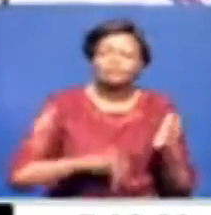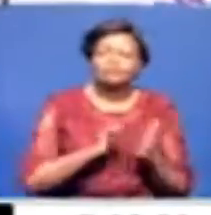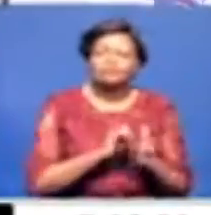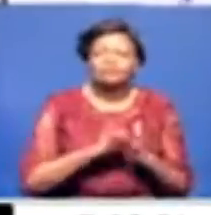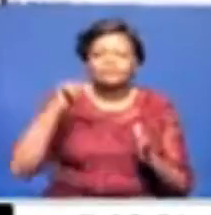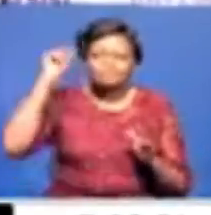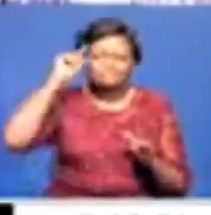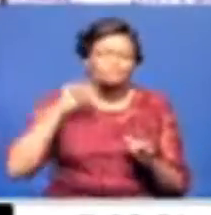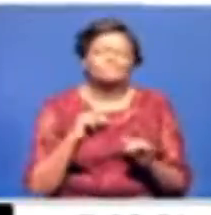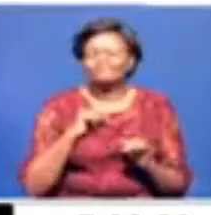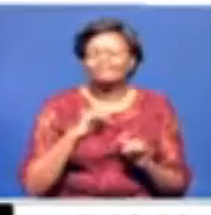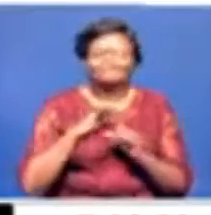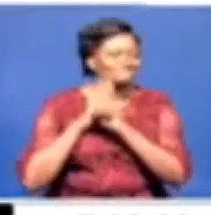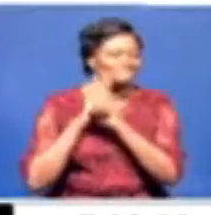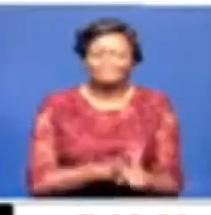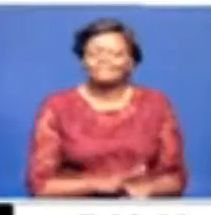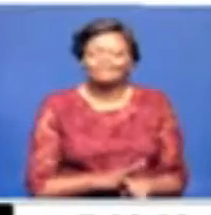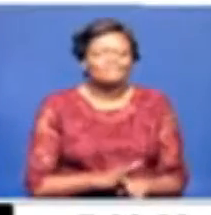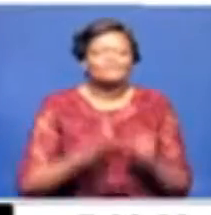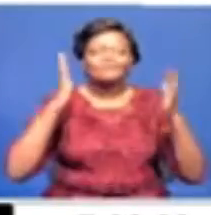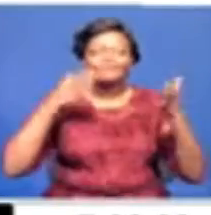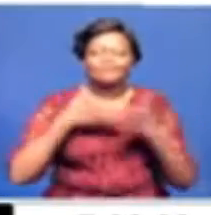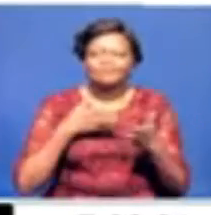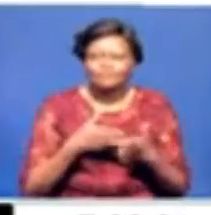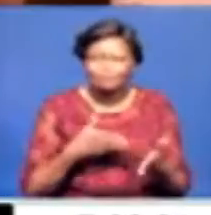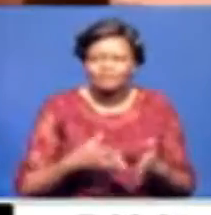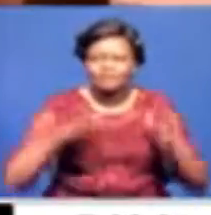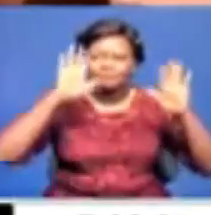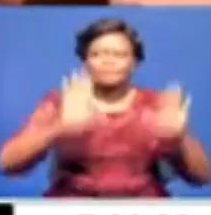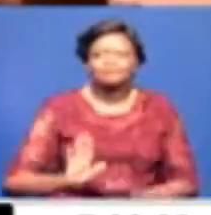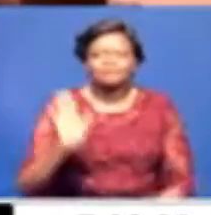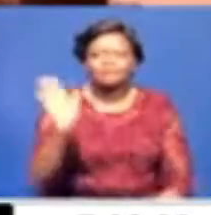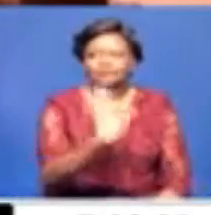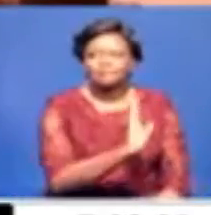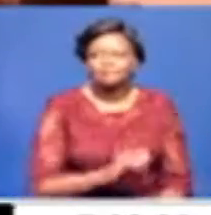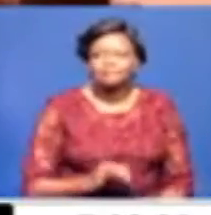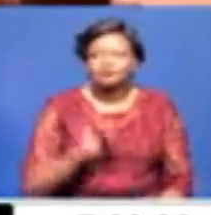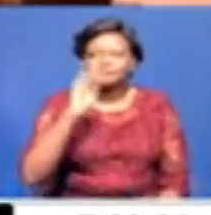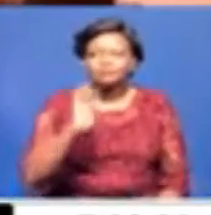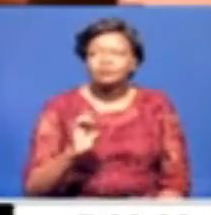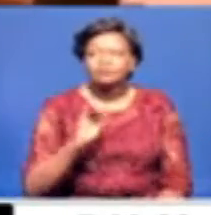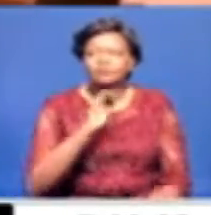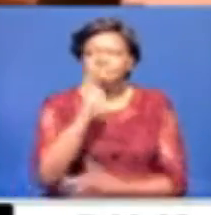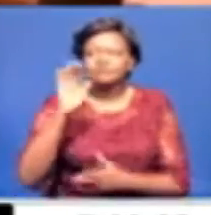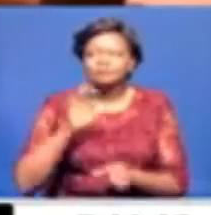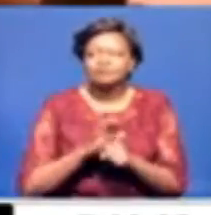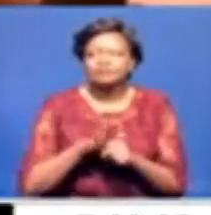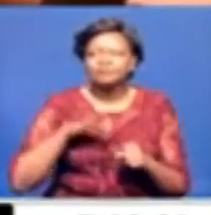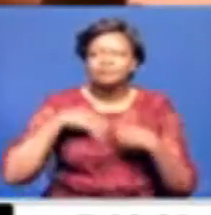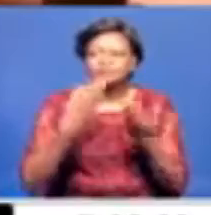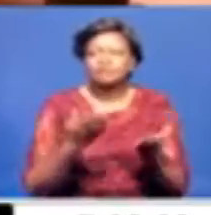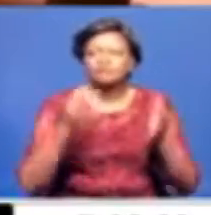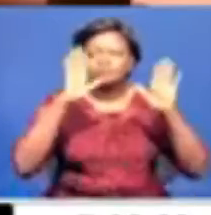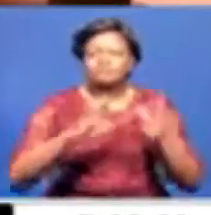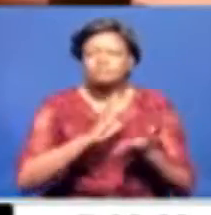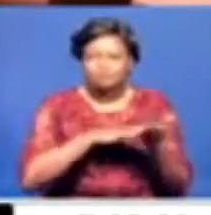kijinsia kuwa kizingiti kikubwa zaidi katika kampeni zao. IEBC has asked most of the women to provide their campaign